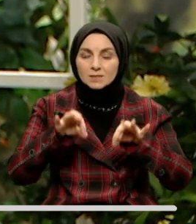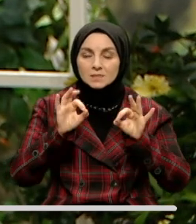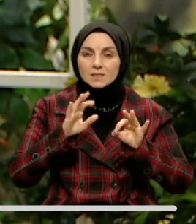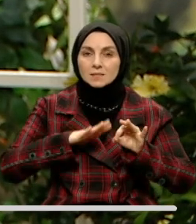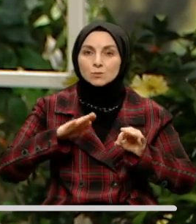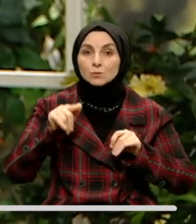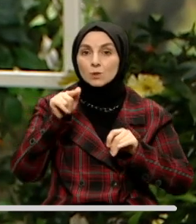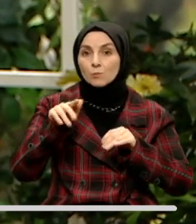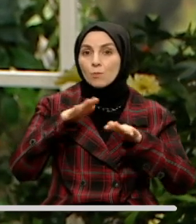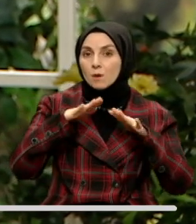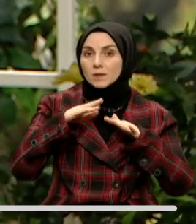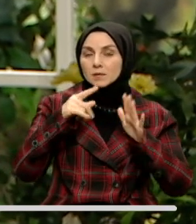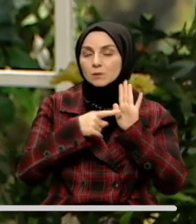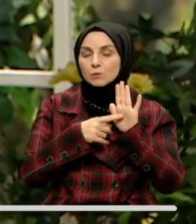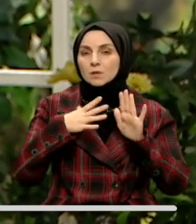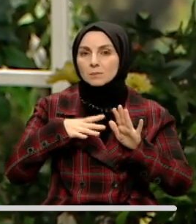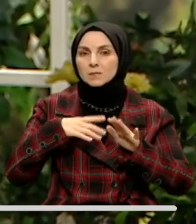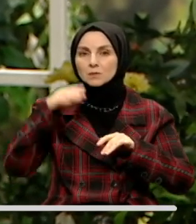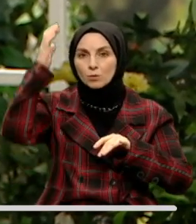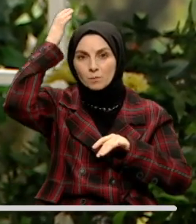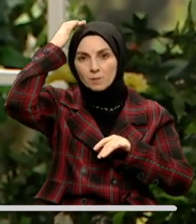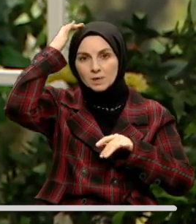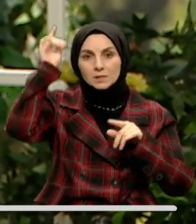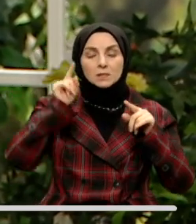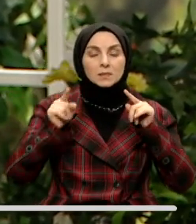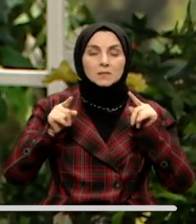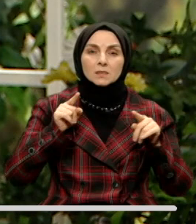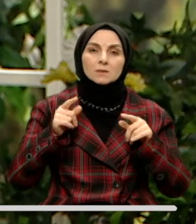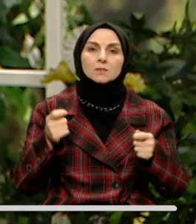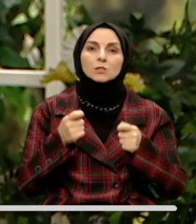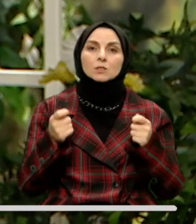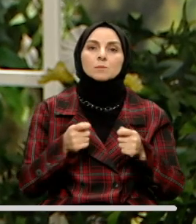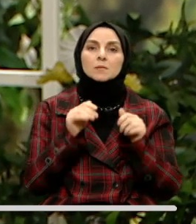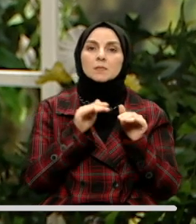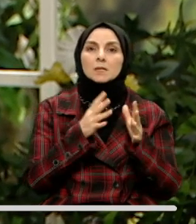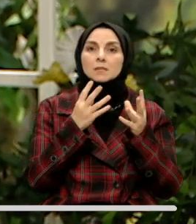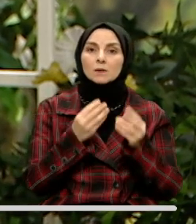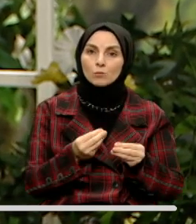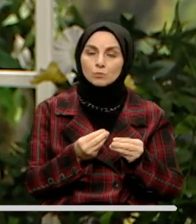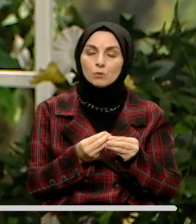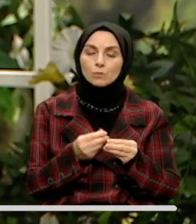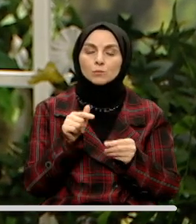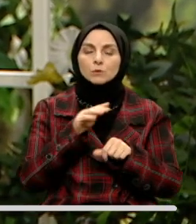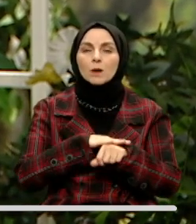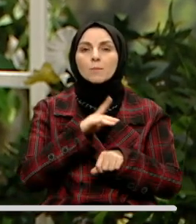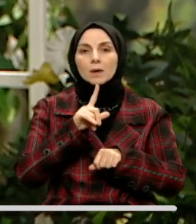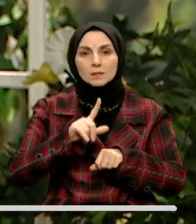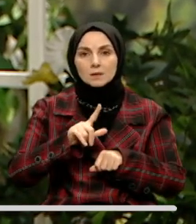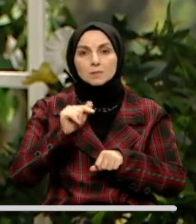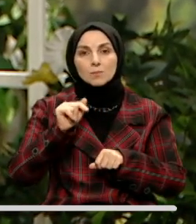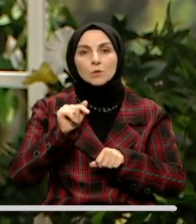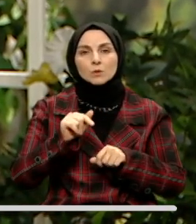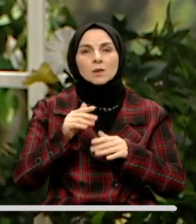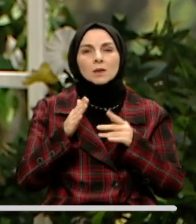olalım. Her iki lobun da aynı anda çalışmasını sağlayan bir hareket. Bu hareketi yapmak gerekiyor. Burada